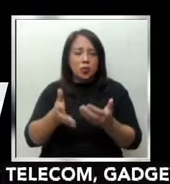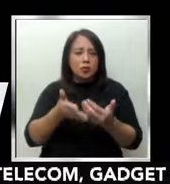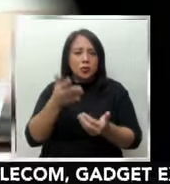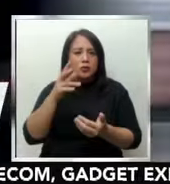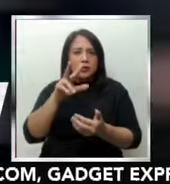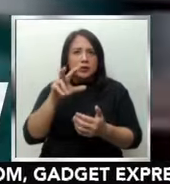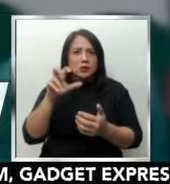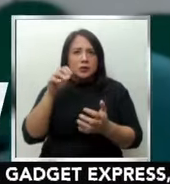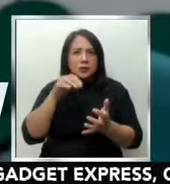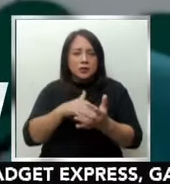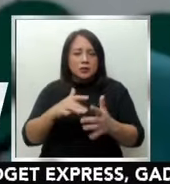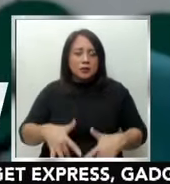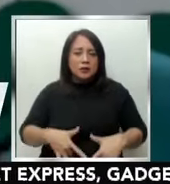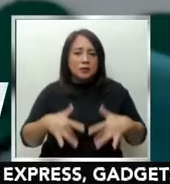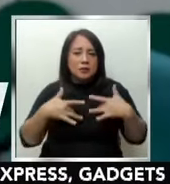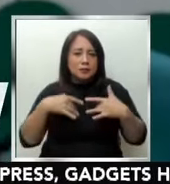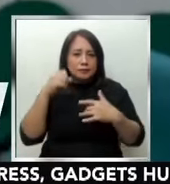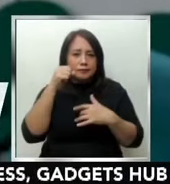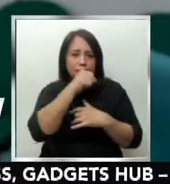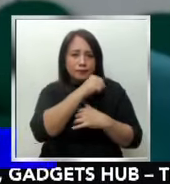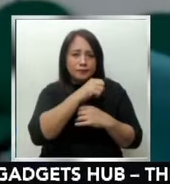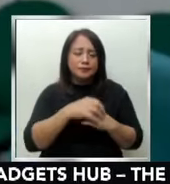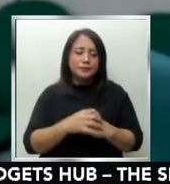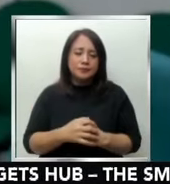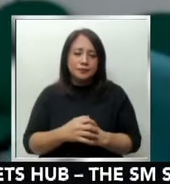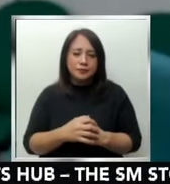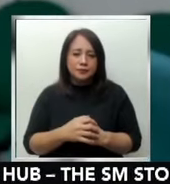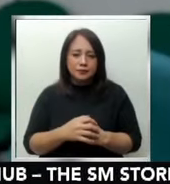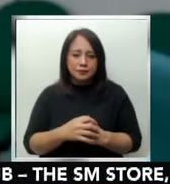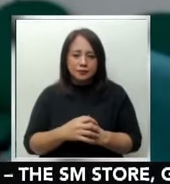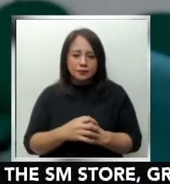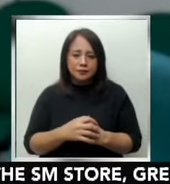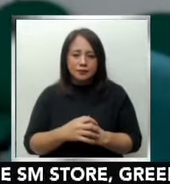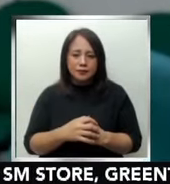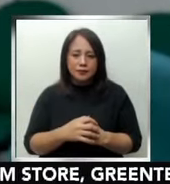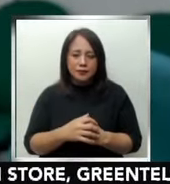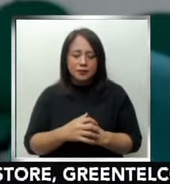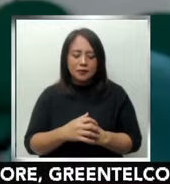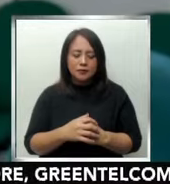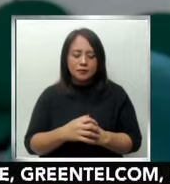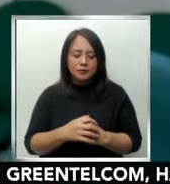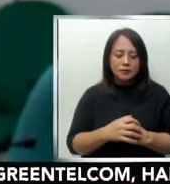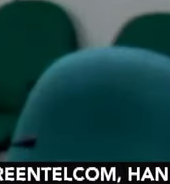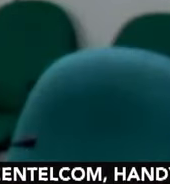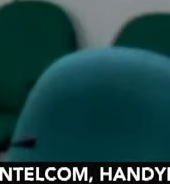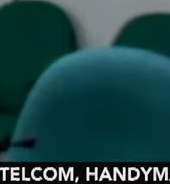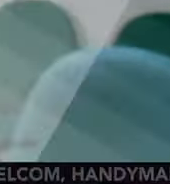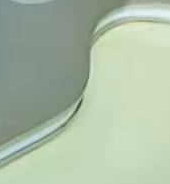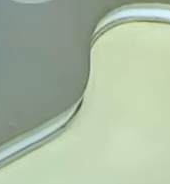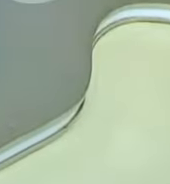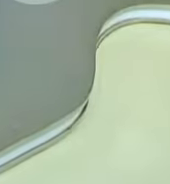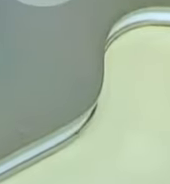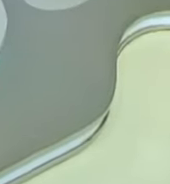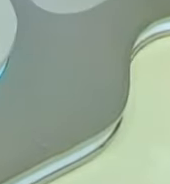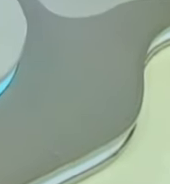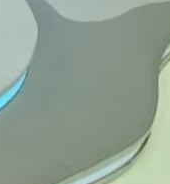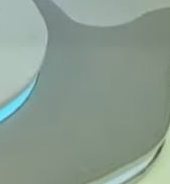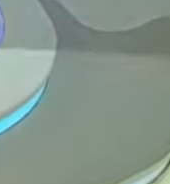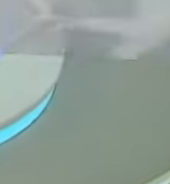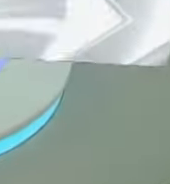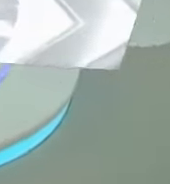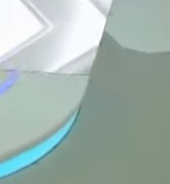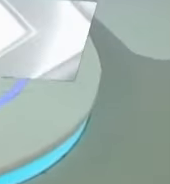living in Taiwan para sa GMA integrated news mav Gonzalez nakatutok 24 Oras